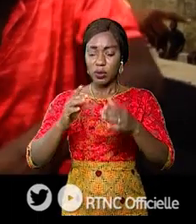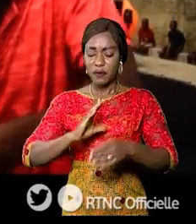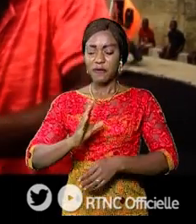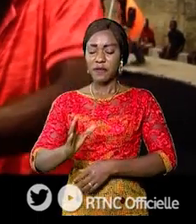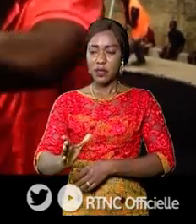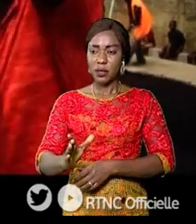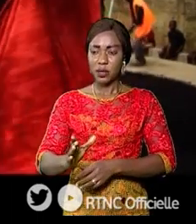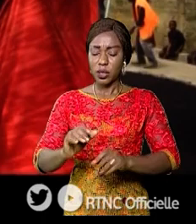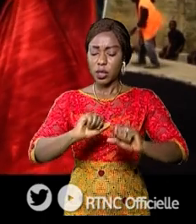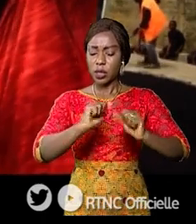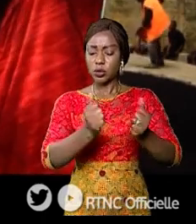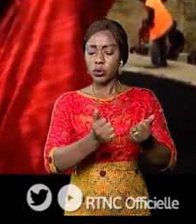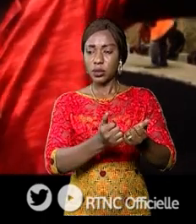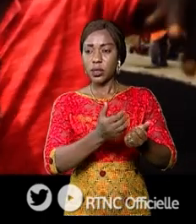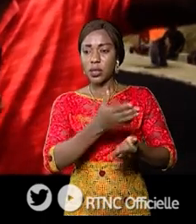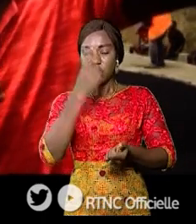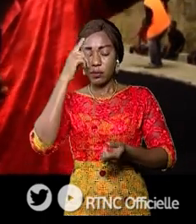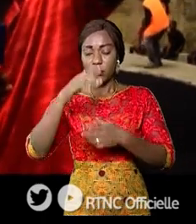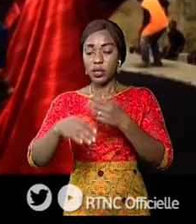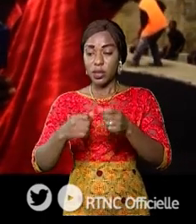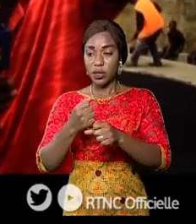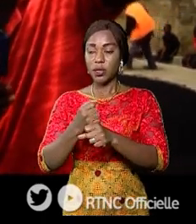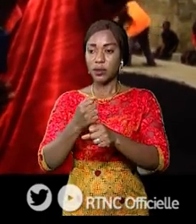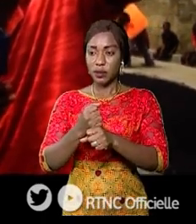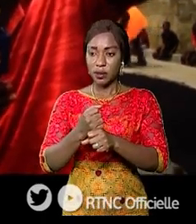félicitons Adiconstruct pour les travaux